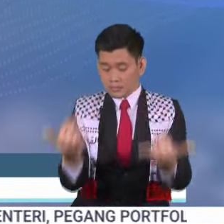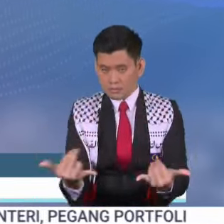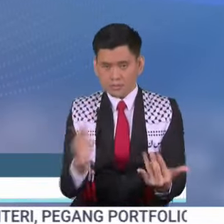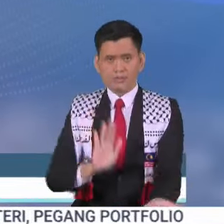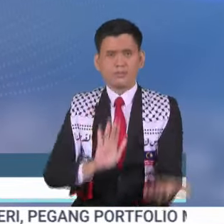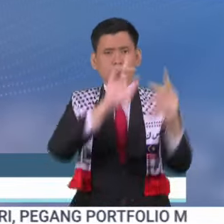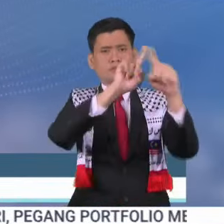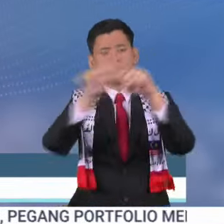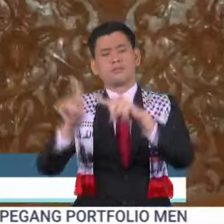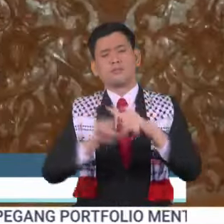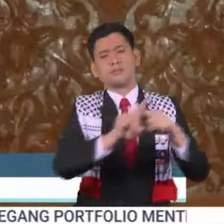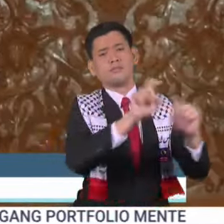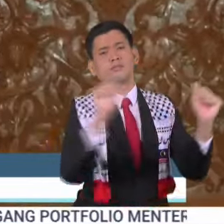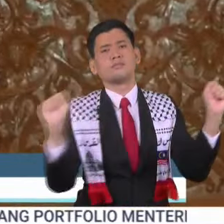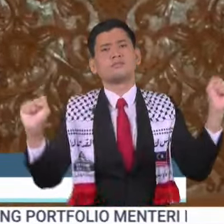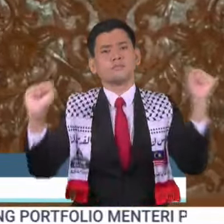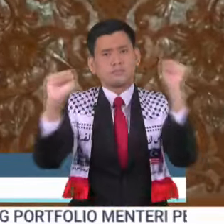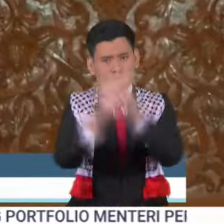masa